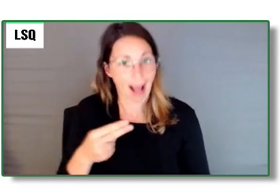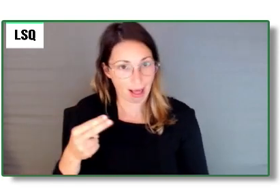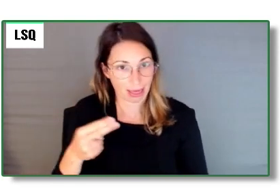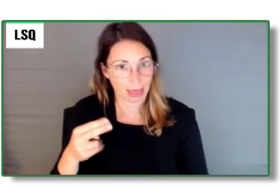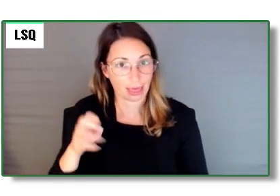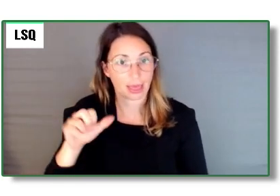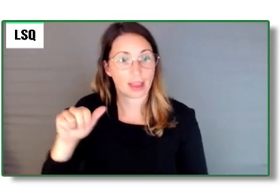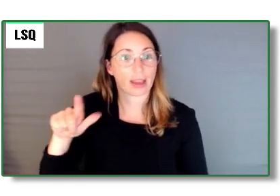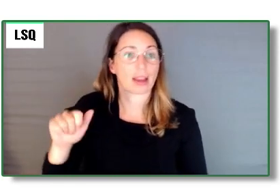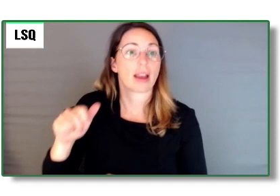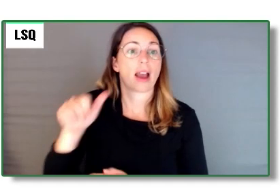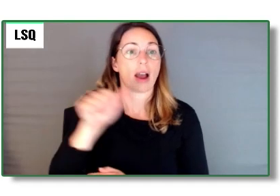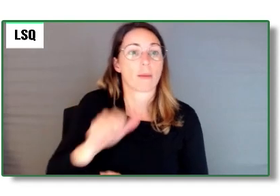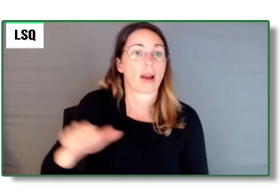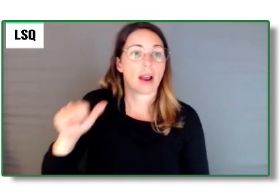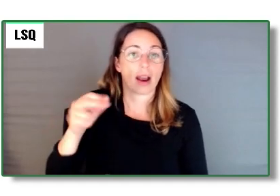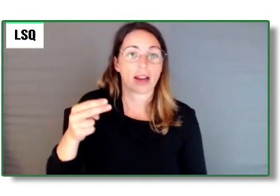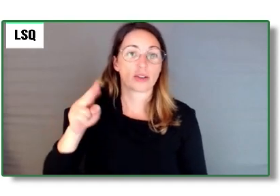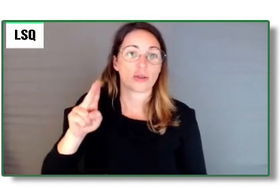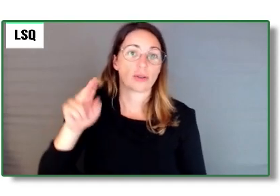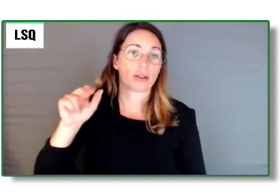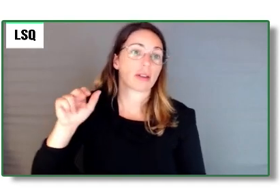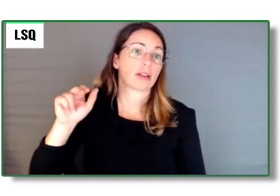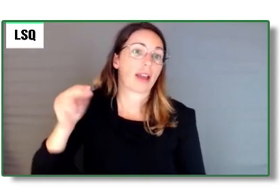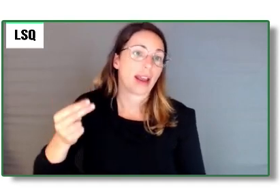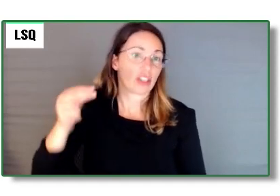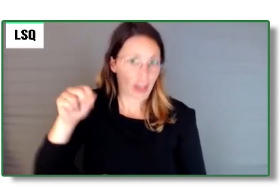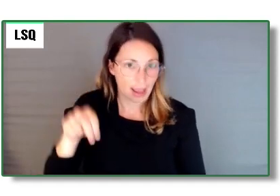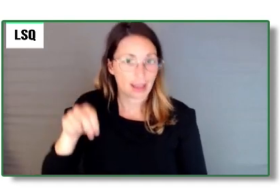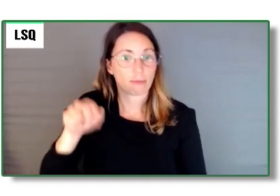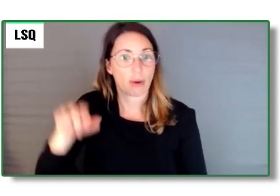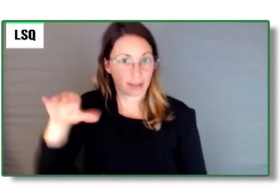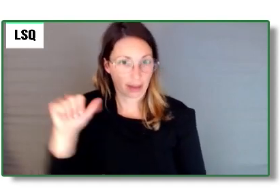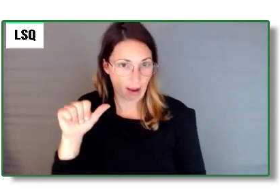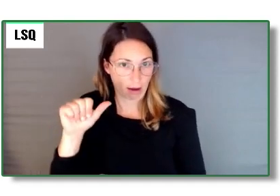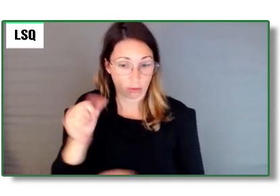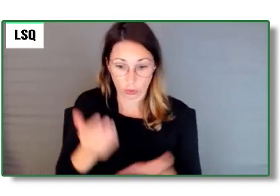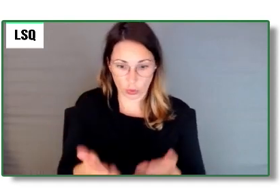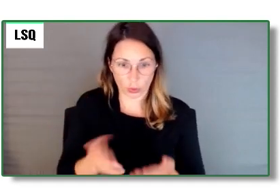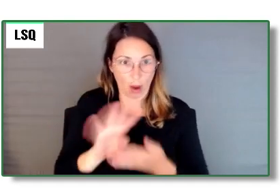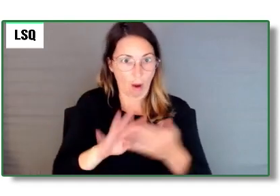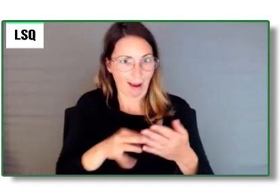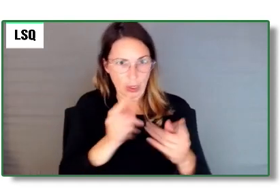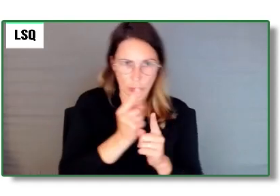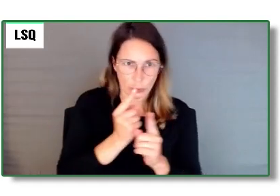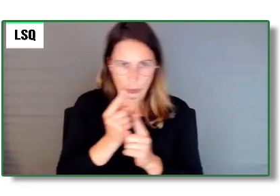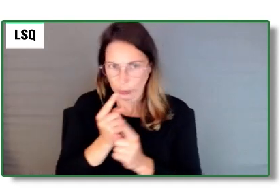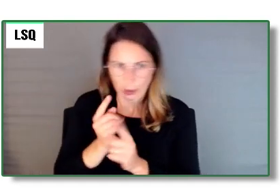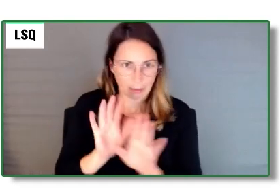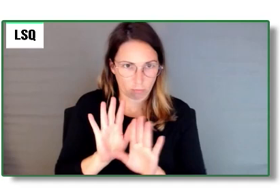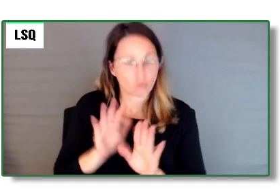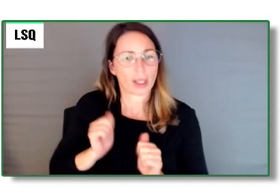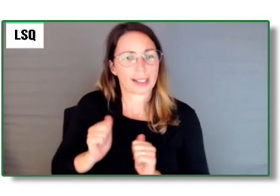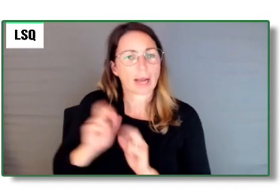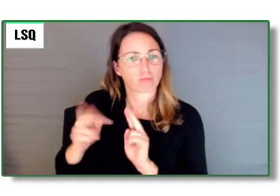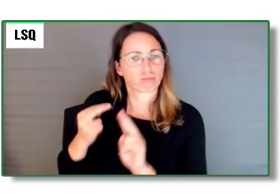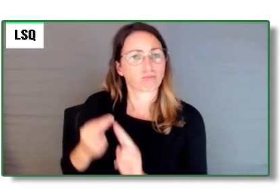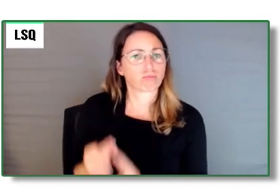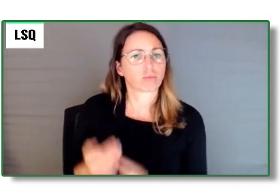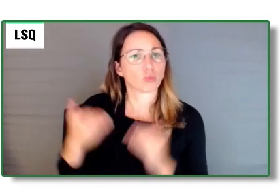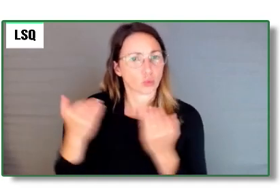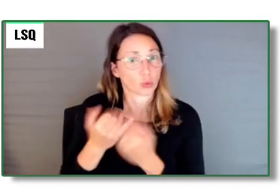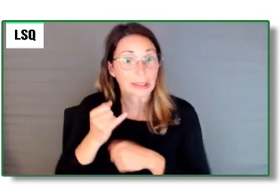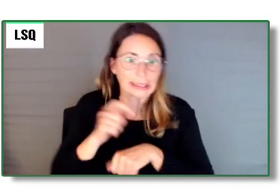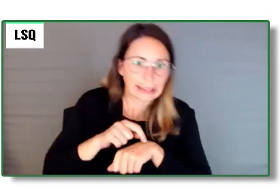engineeringhealth@uhn.ca. Nous avons un horaire serré, mais nous tenterons de répondre à toutes les questions si le temps le permet. Si vous voulez